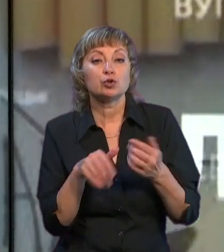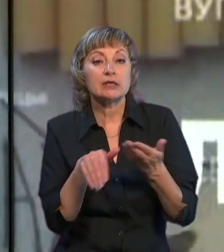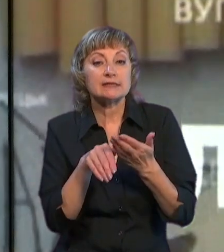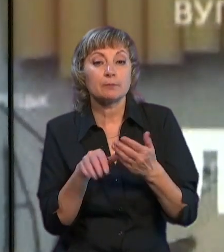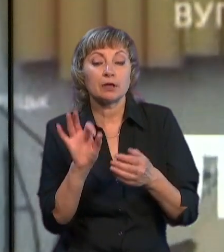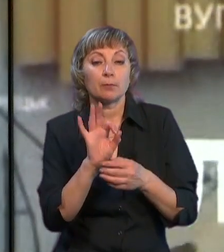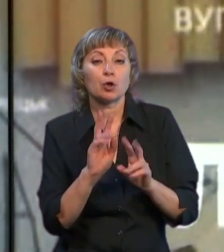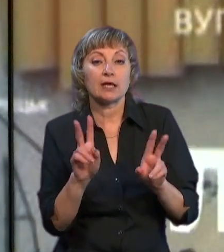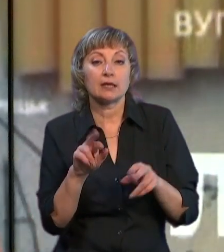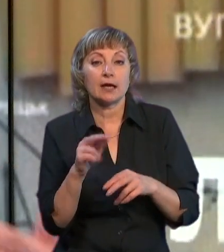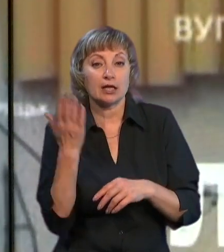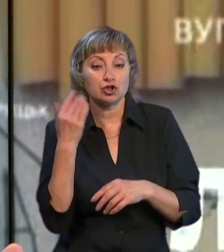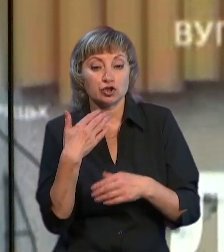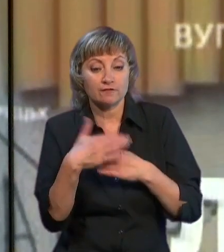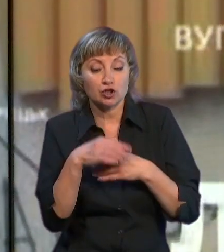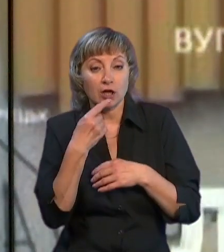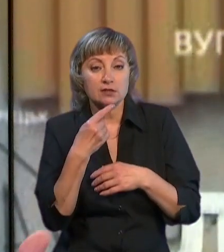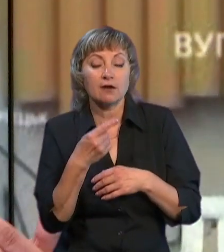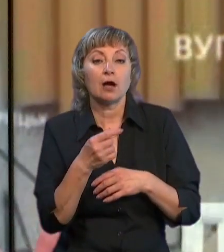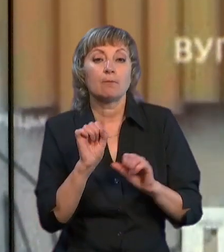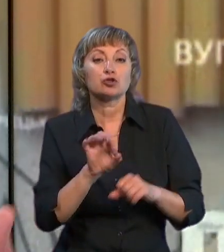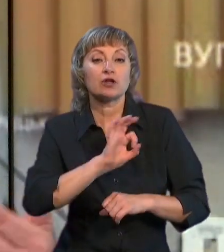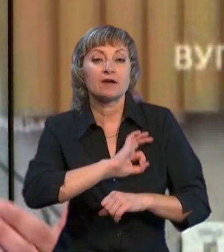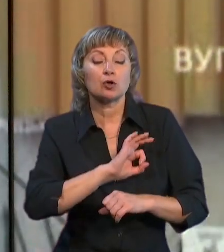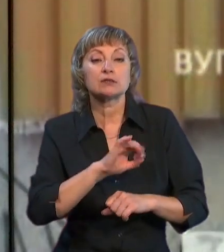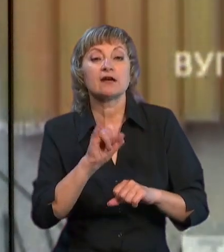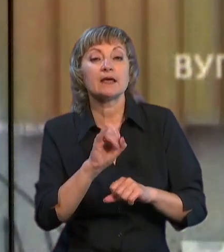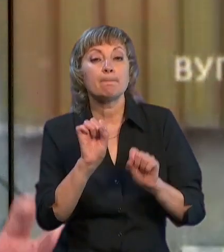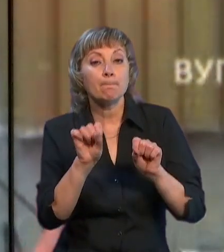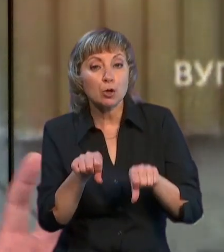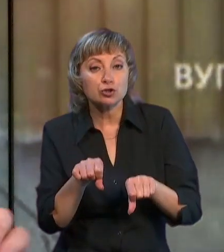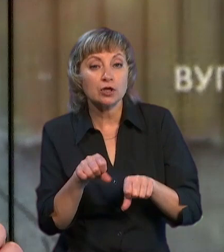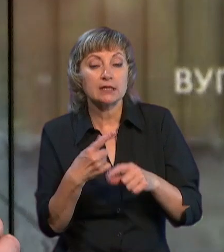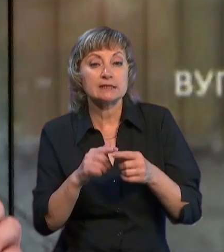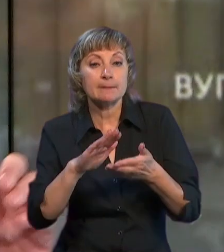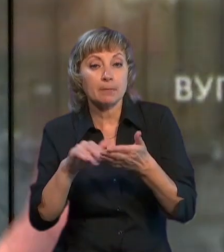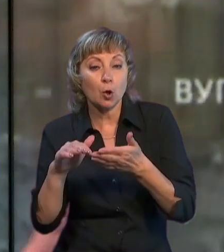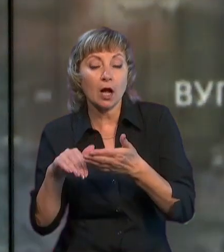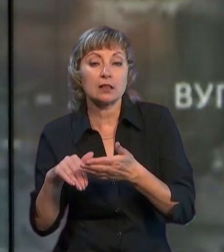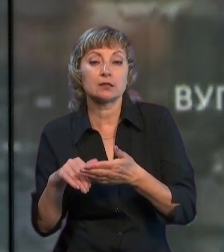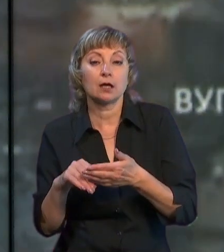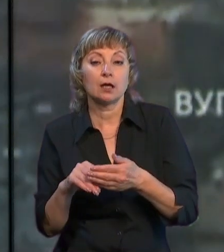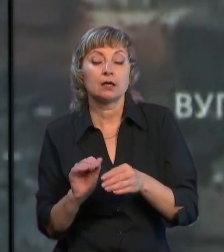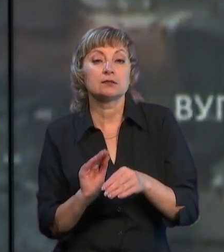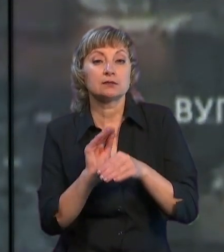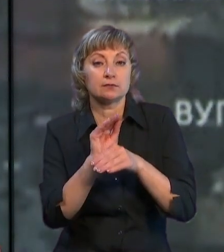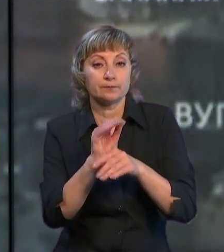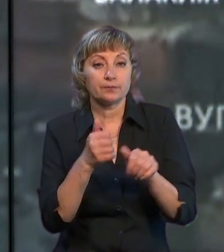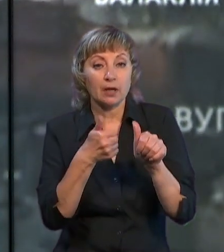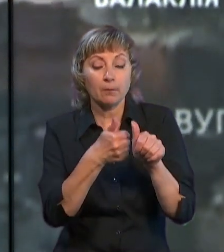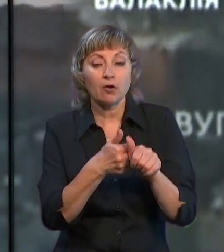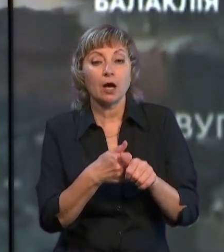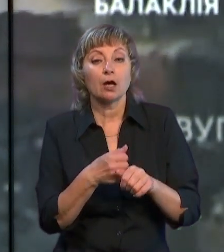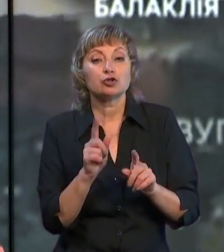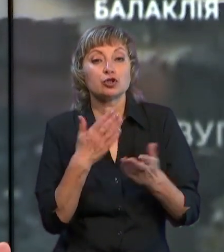я раніше сказав, їх можна використовувати і можна ці прогалини заповнювати. А от що